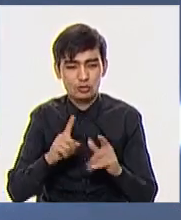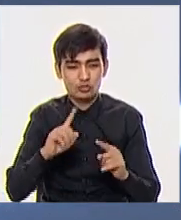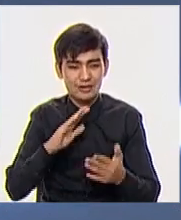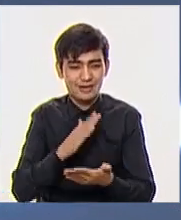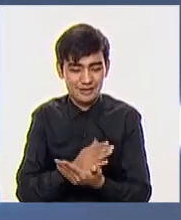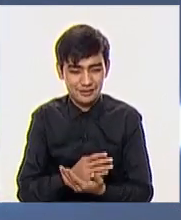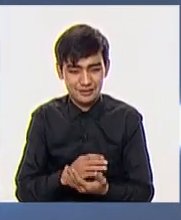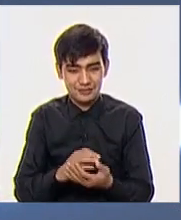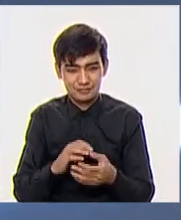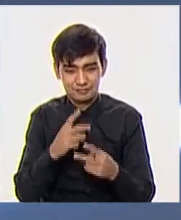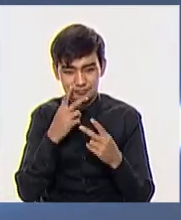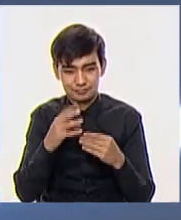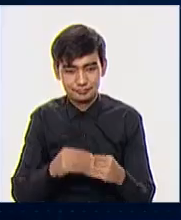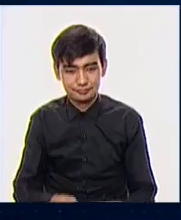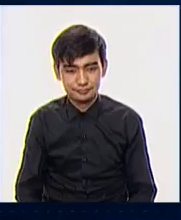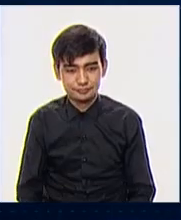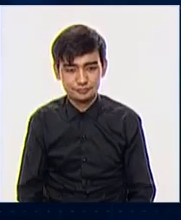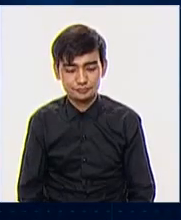нашем традиционном обзоре.